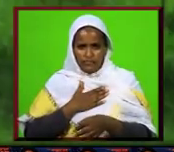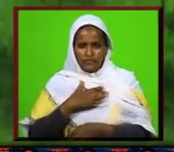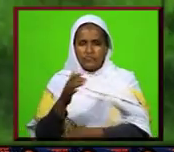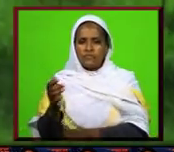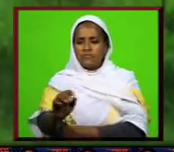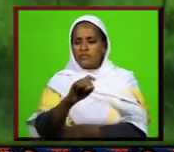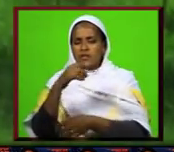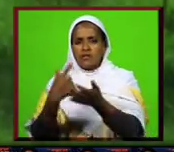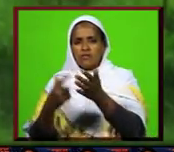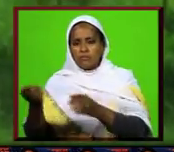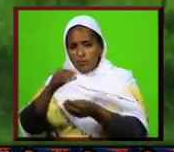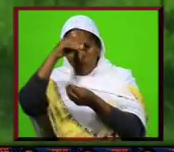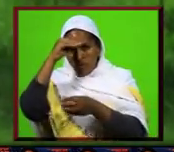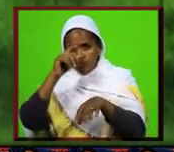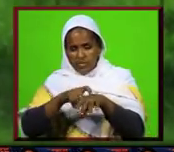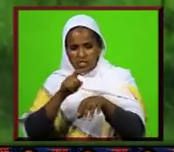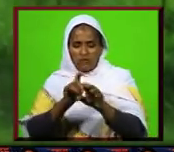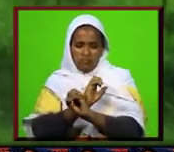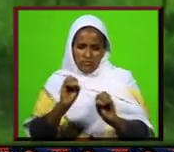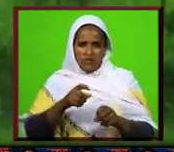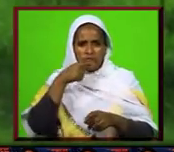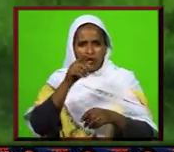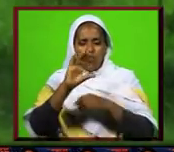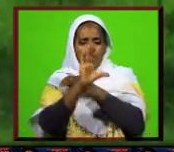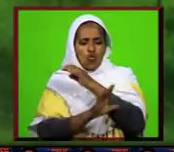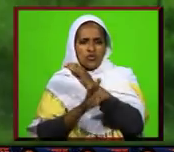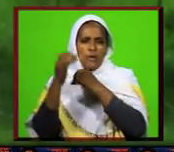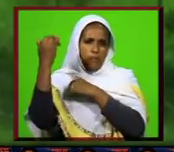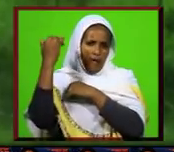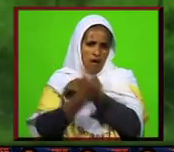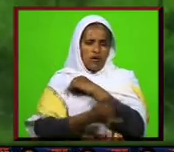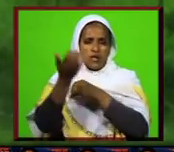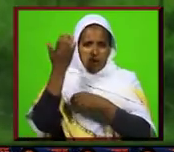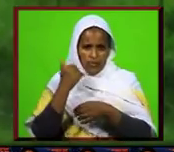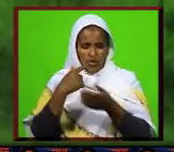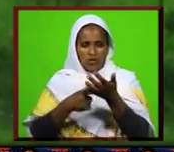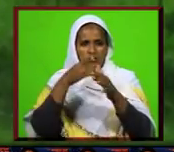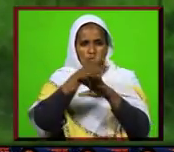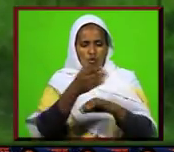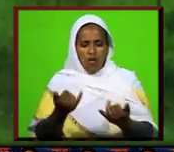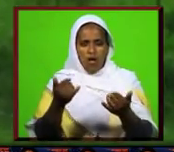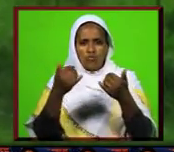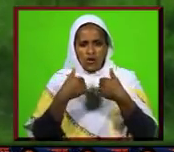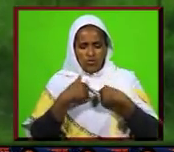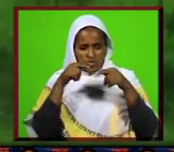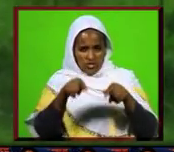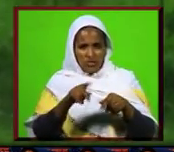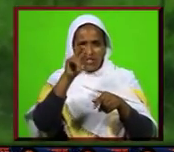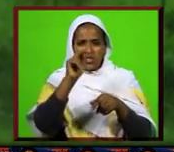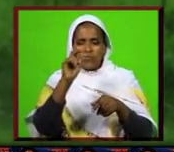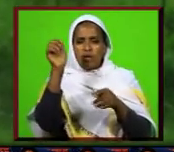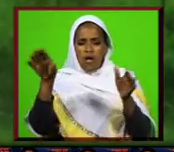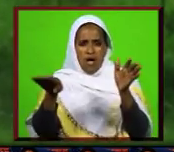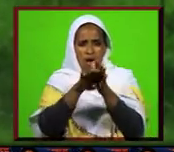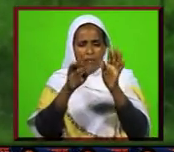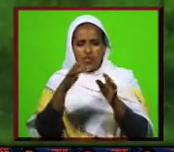እኔንም እንዲሁም አንድ ቸረጅ ነበርኩኝ በማርበት ሰዓት ጎንደርም ጎጃም እንደነበርኩኝ ከዛ ቀጥዬ ደግሞ አሁን እንደነበርኩኝ በቃ እዚህ